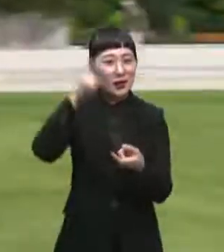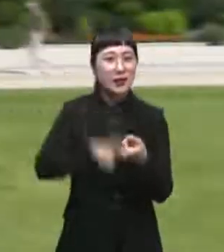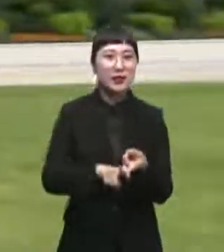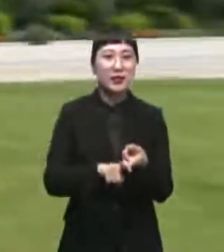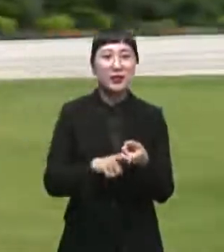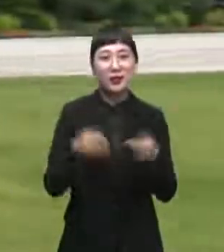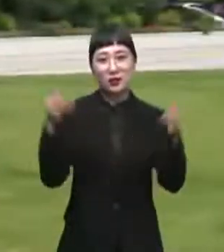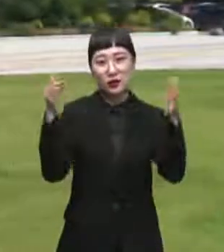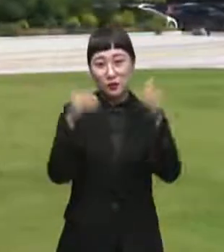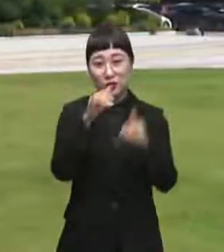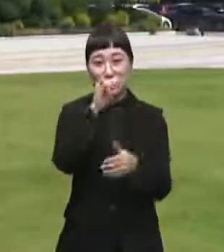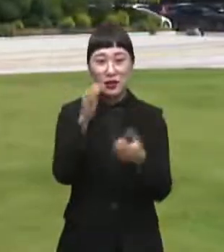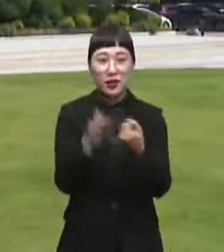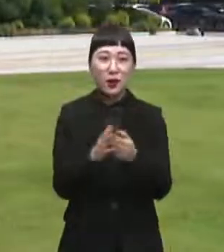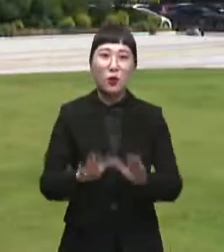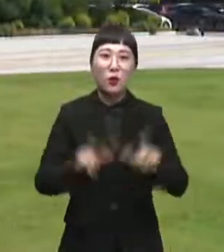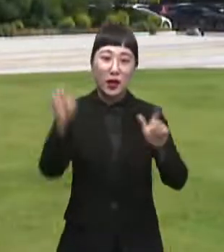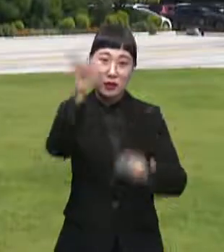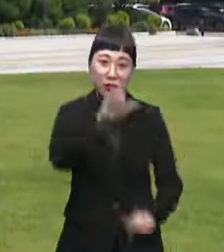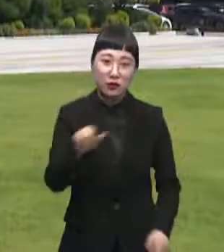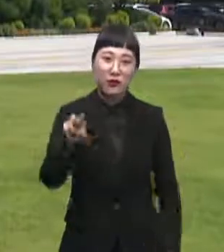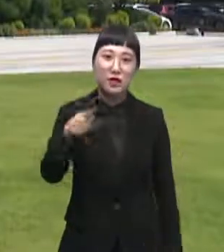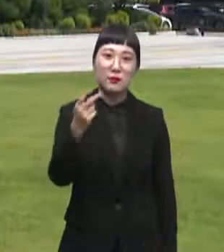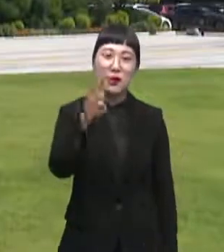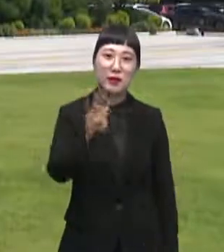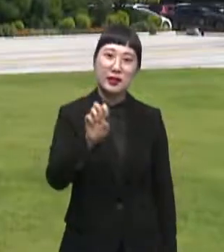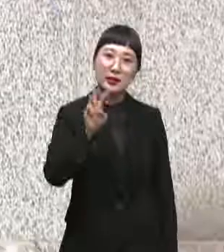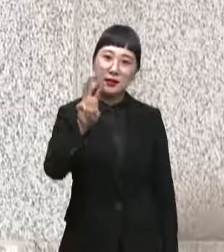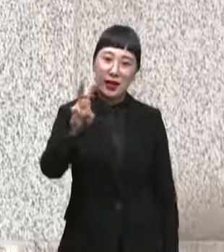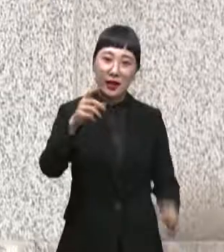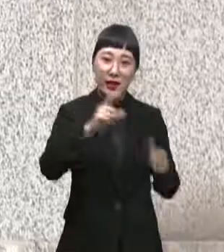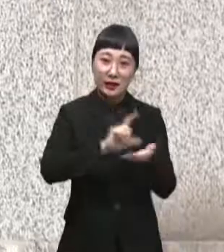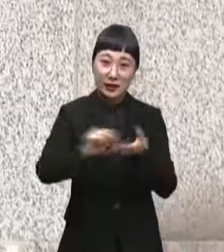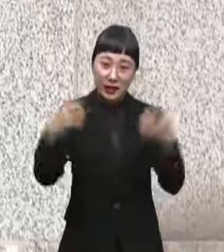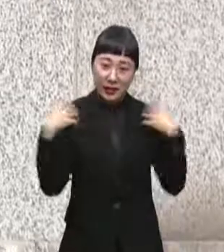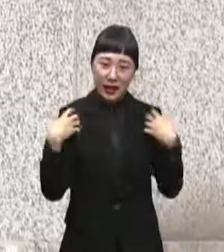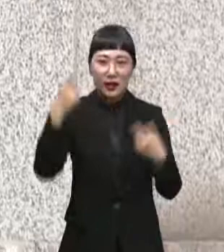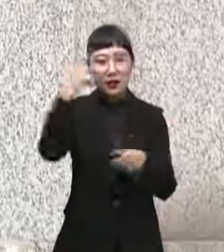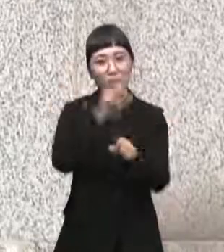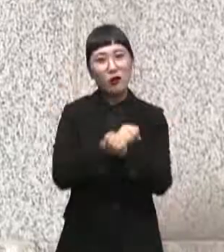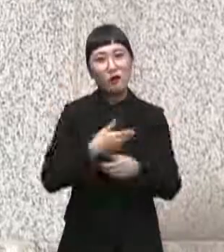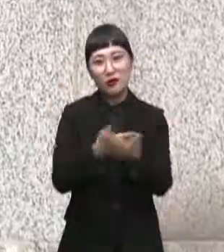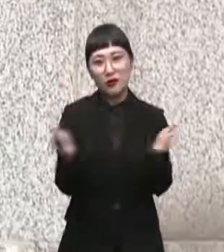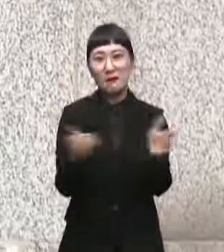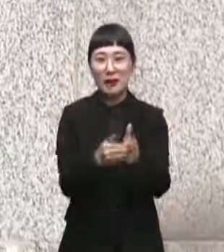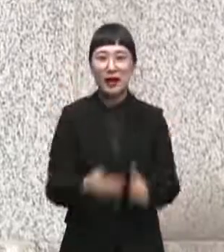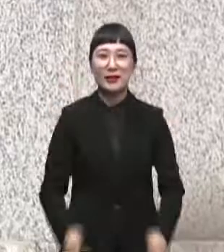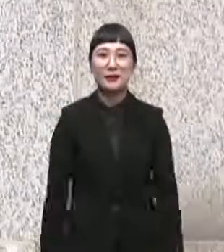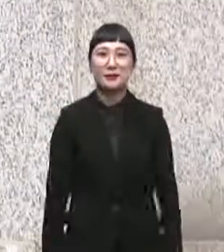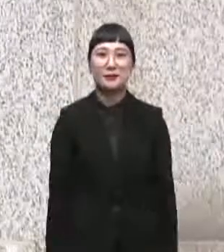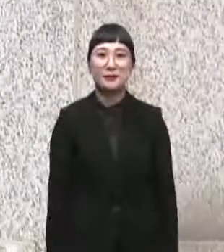하기 위한 곳으로 올해 전국 200만 세계 기초지자체 와 연구원을 대상으로 진행됐습니다